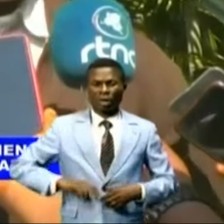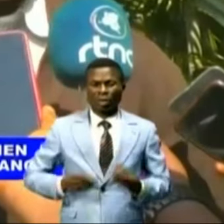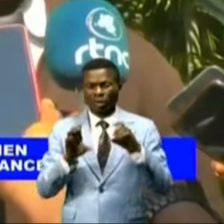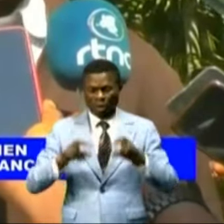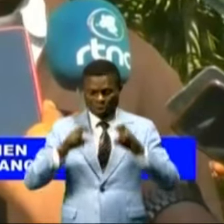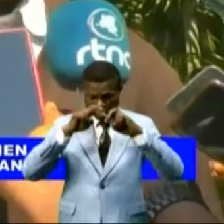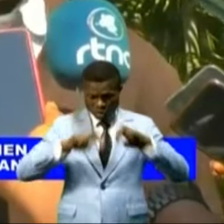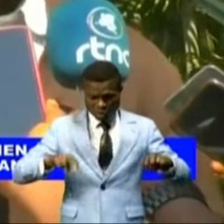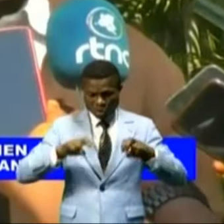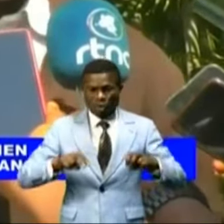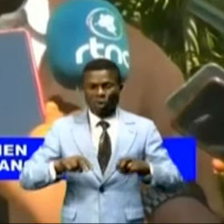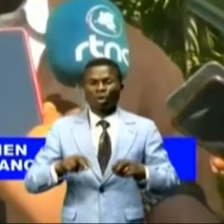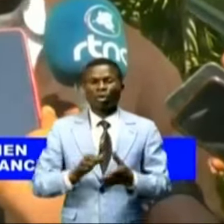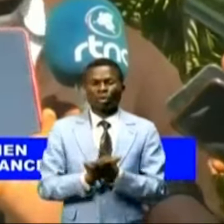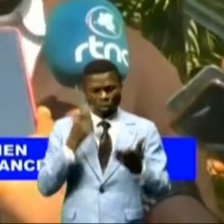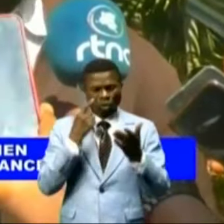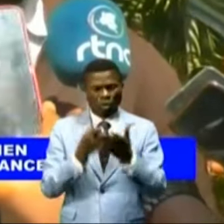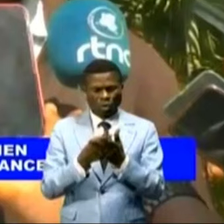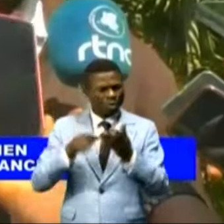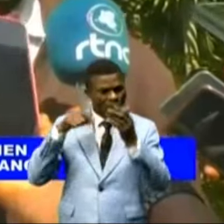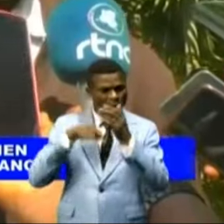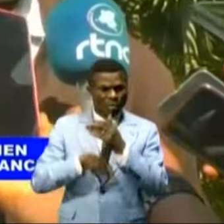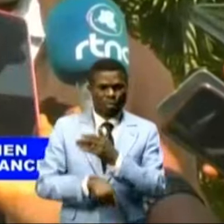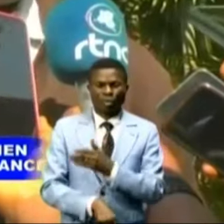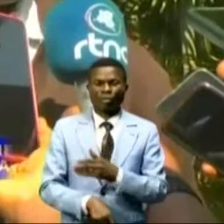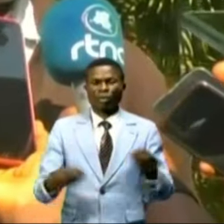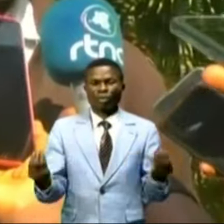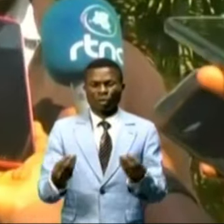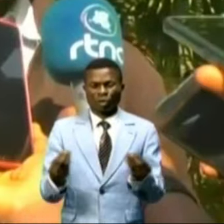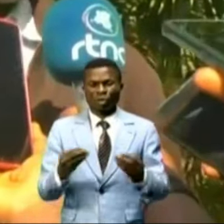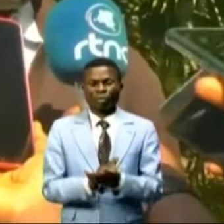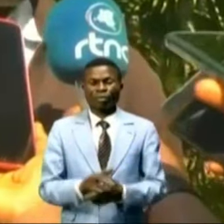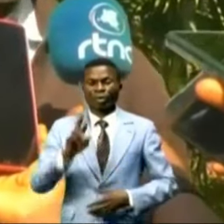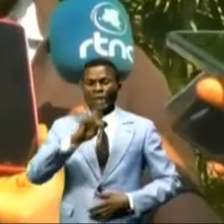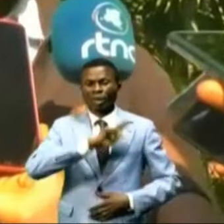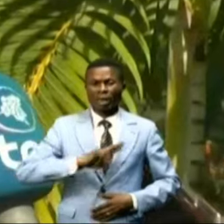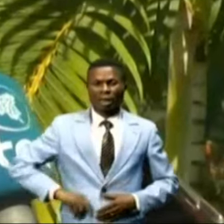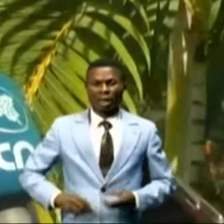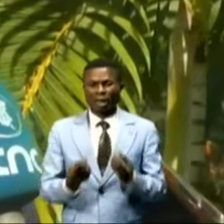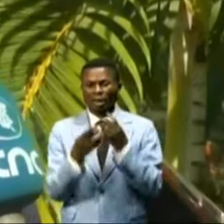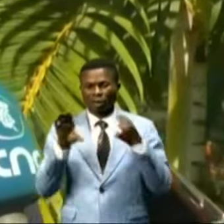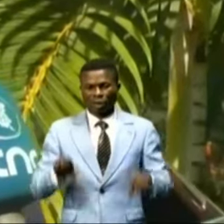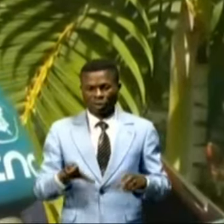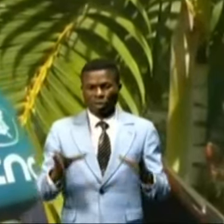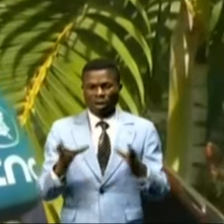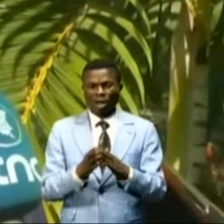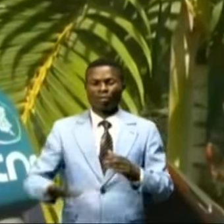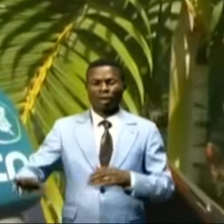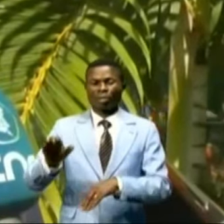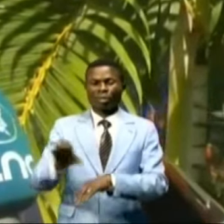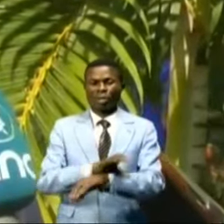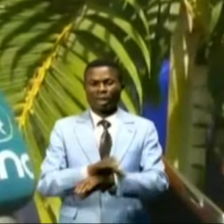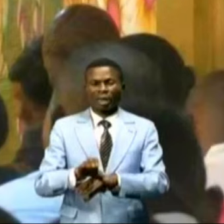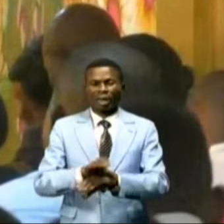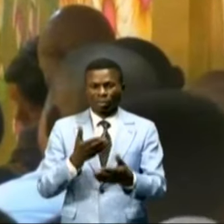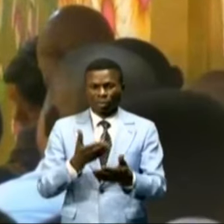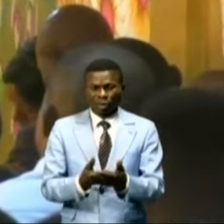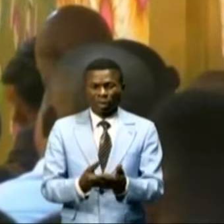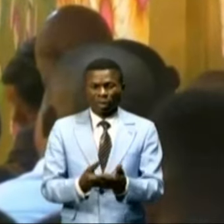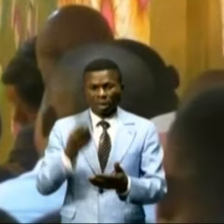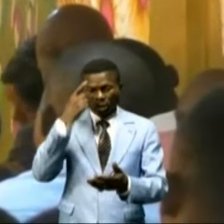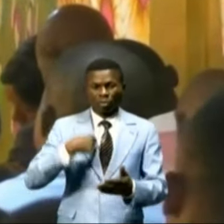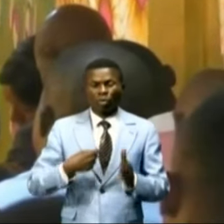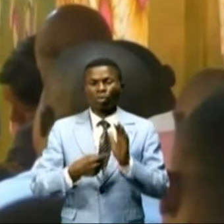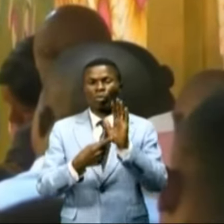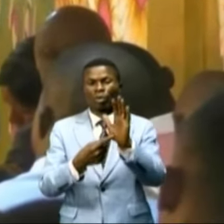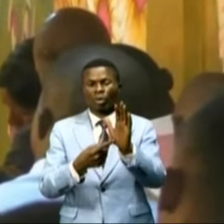de façon beaucoup plus pointue, que sont la RDC et le Cameroun. Donc il était question pour moi de montrer comment est-ce